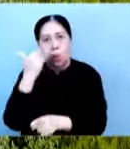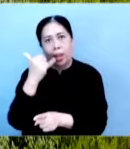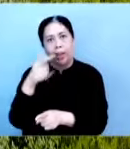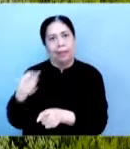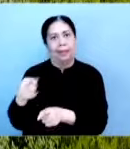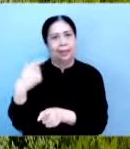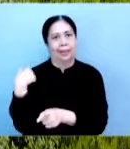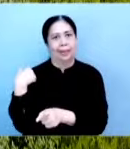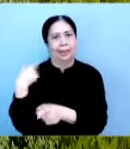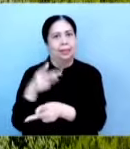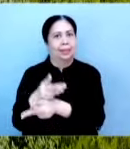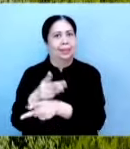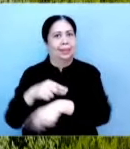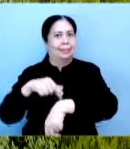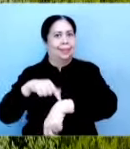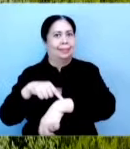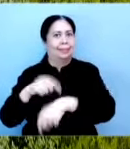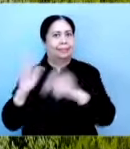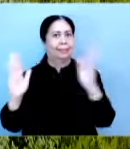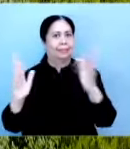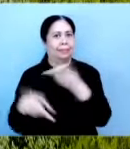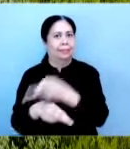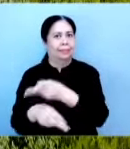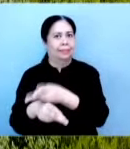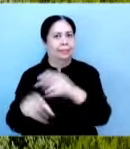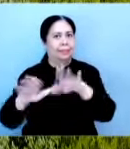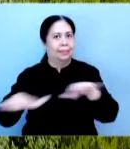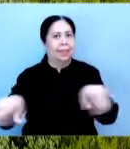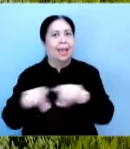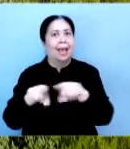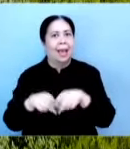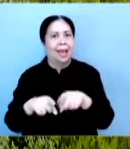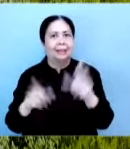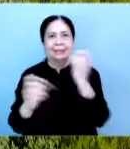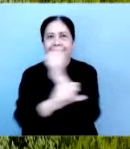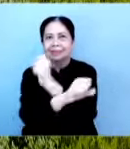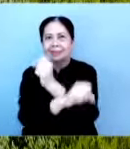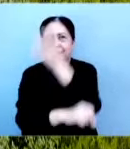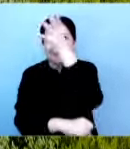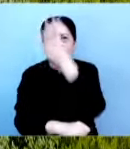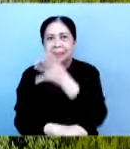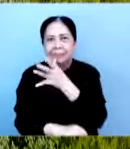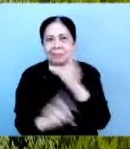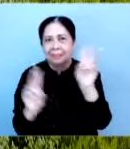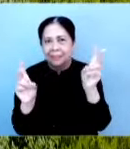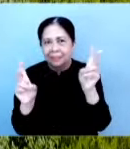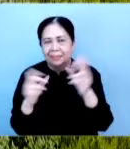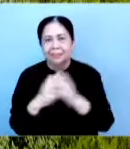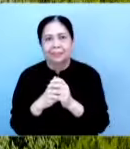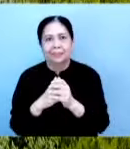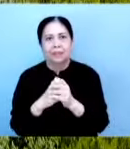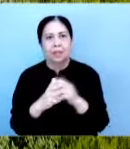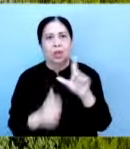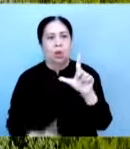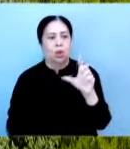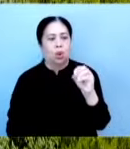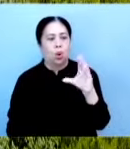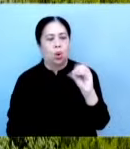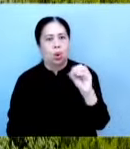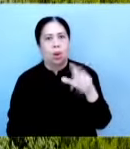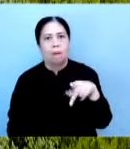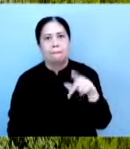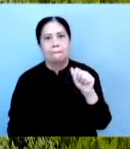nasa pangangalaga nila yung mga bata bilang magulang di ba Bilang in loo parent special parental